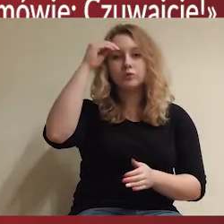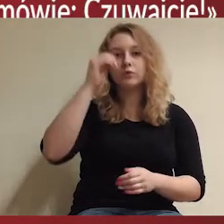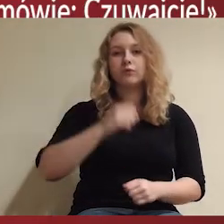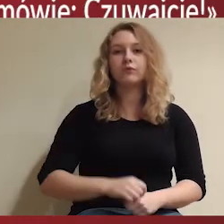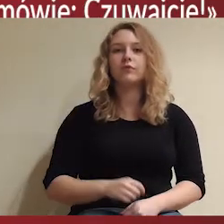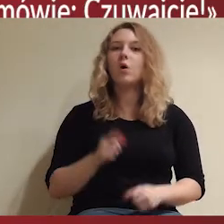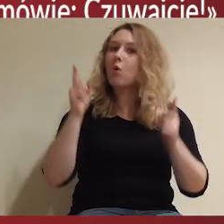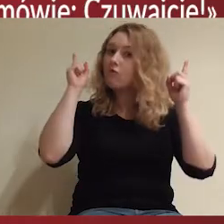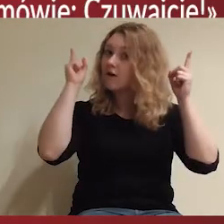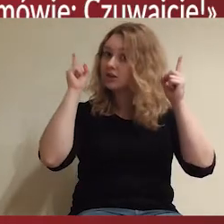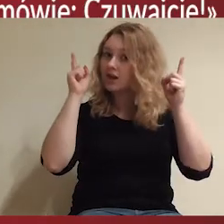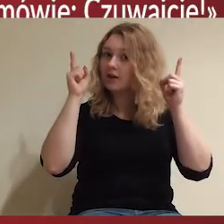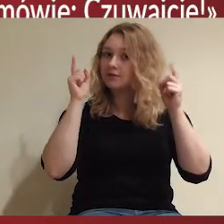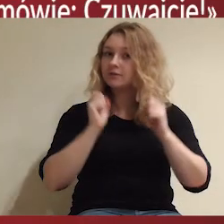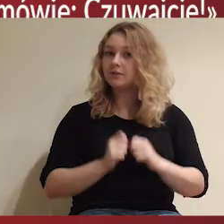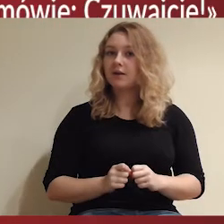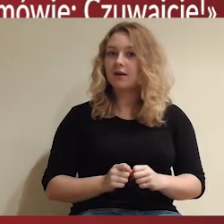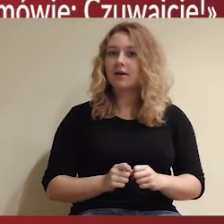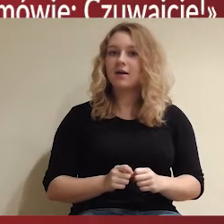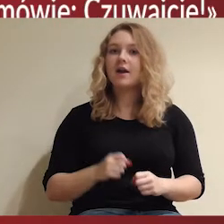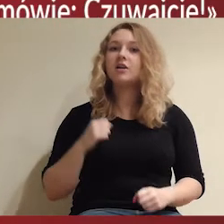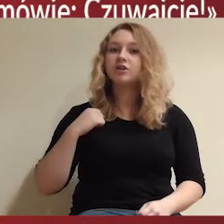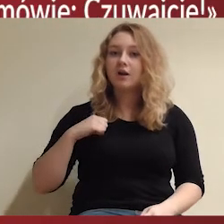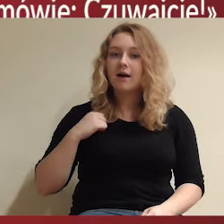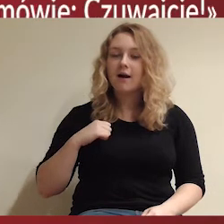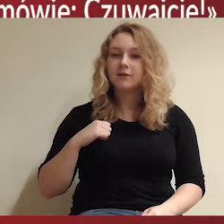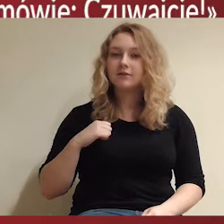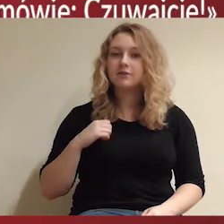Z Ewangelii według Świętego Marka.